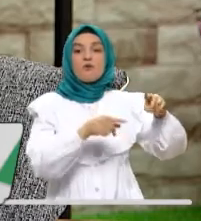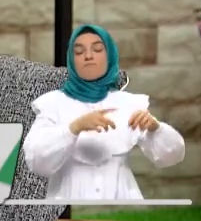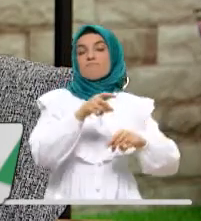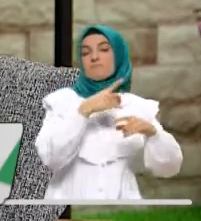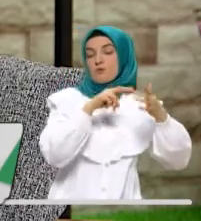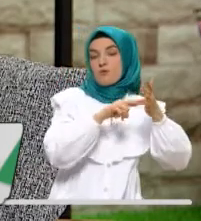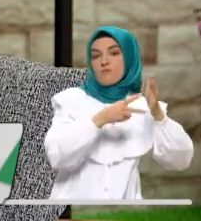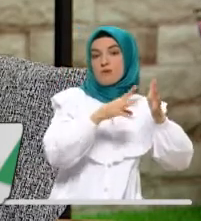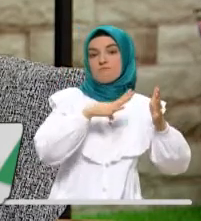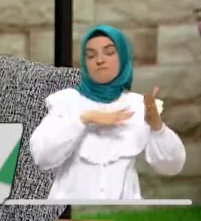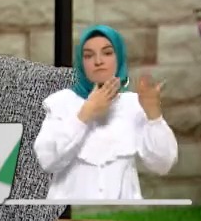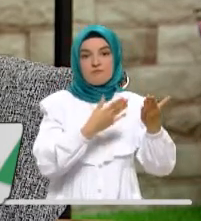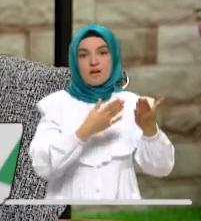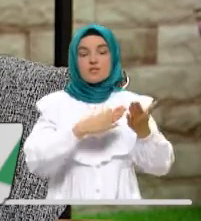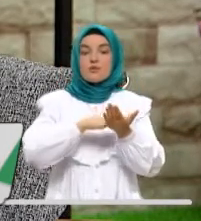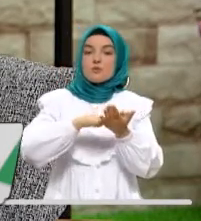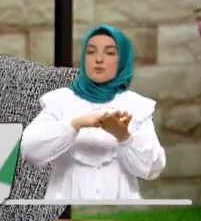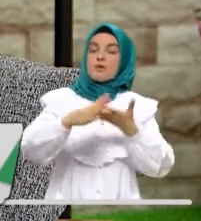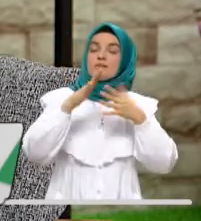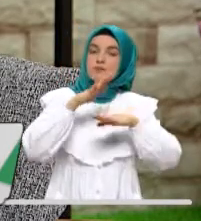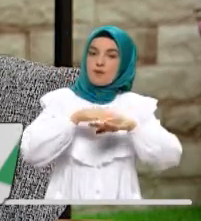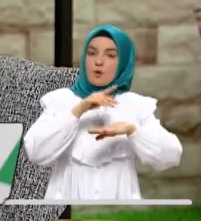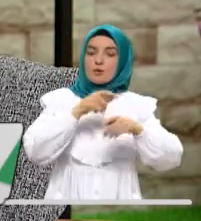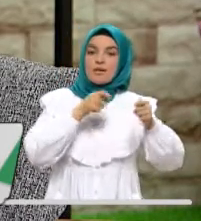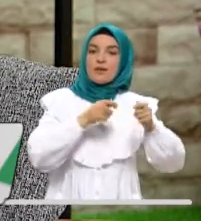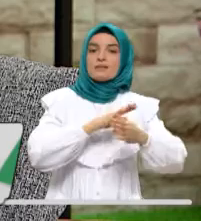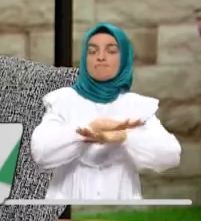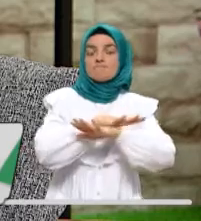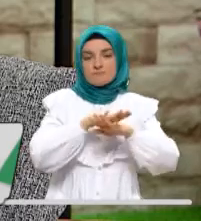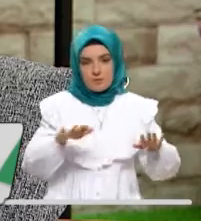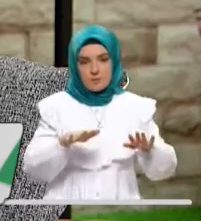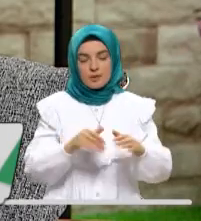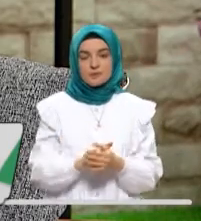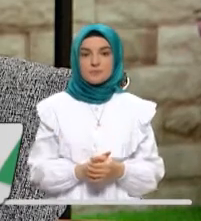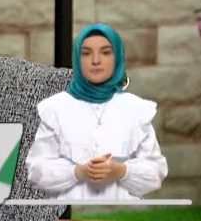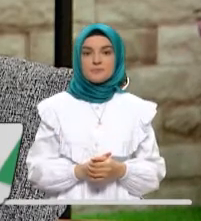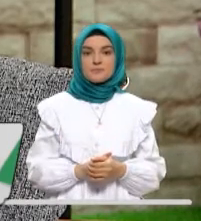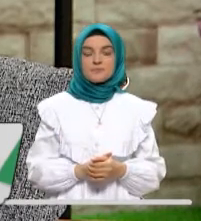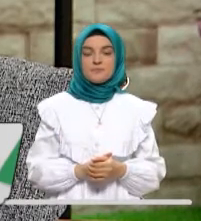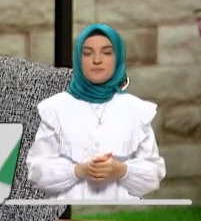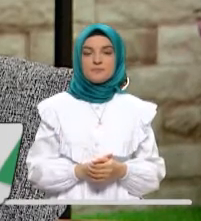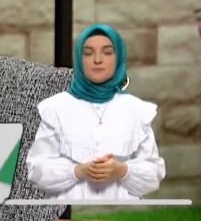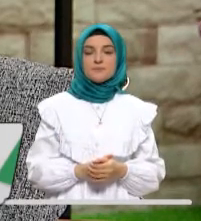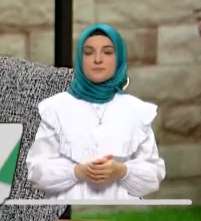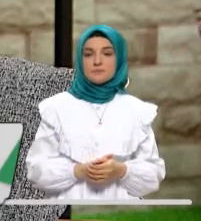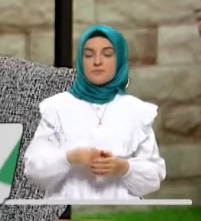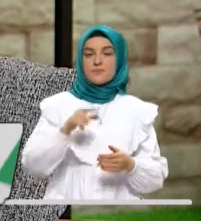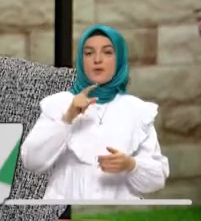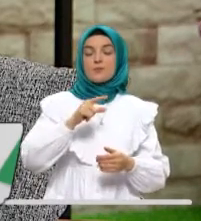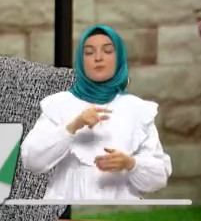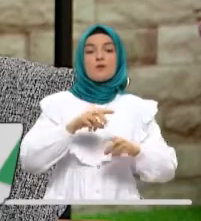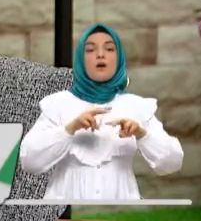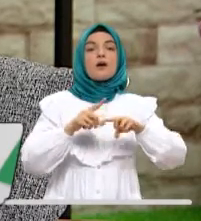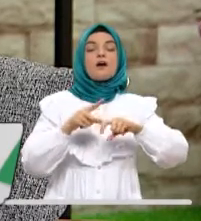yönetir. Dirlik ve düzenini sağlar. Oradaki eğitimi tamamlanmasını sağlar. Hasılı haremin